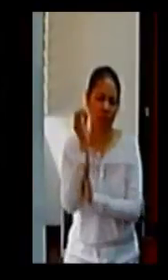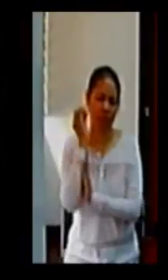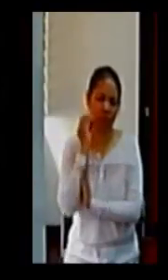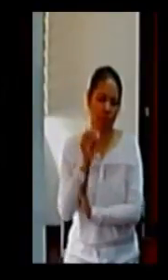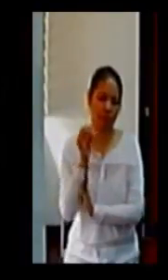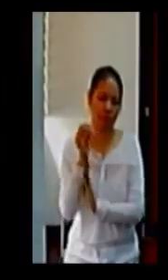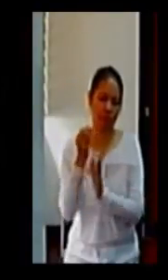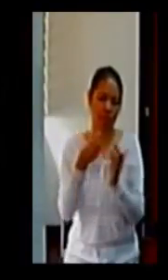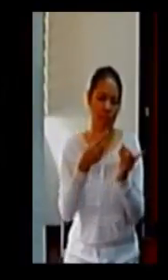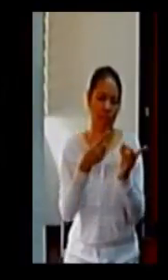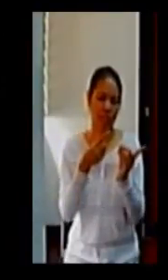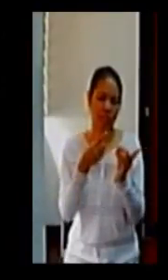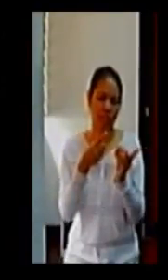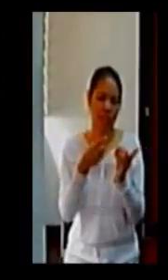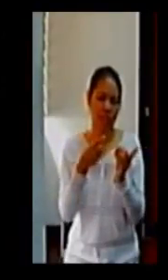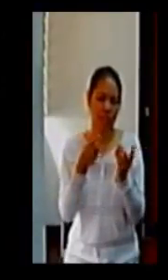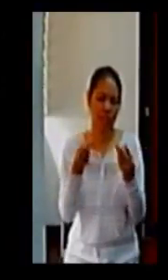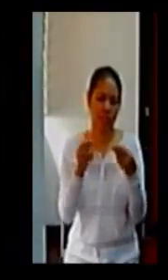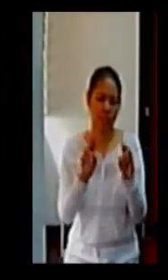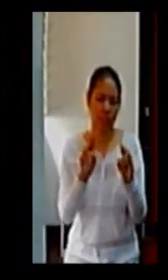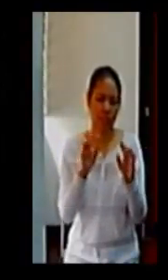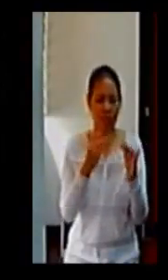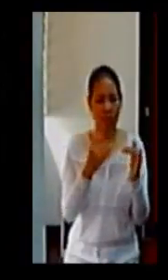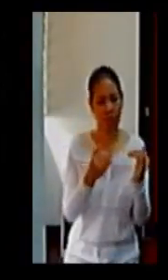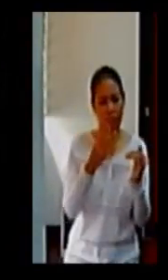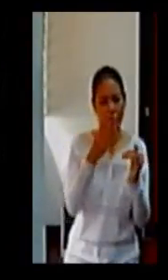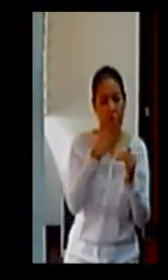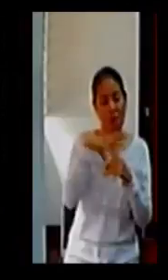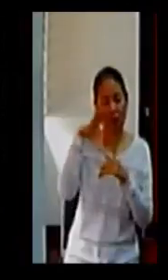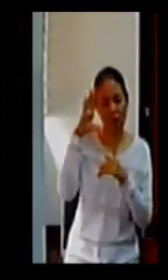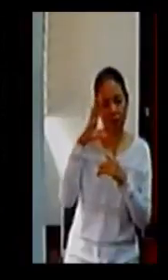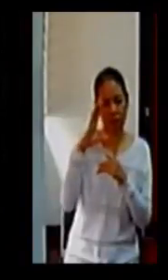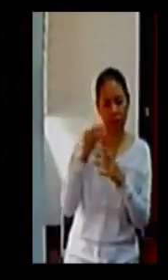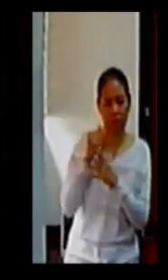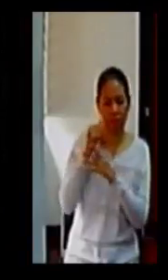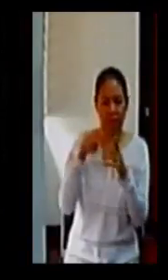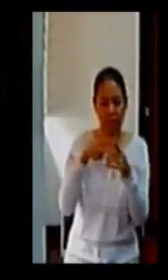kasi ngayon mainit, tapos bukas